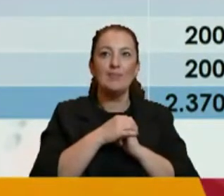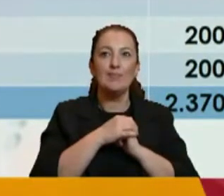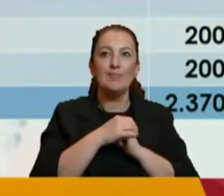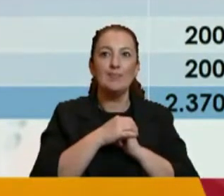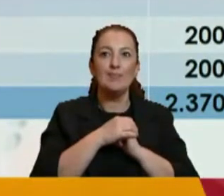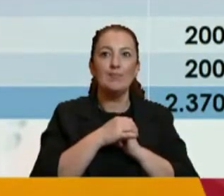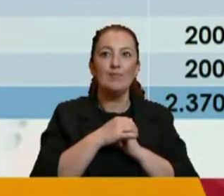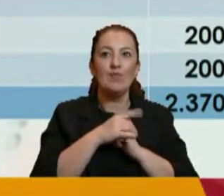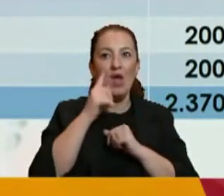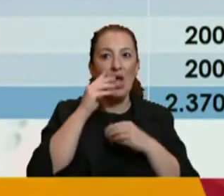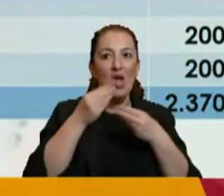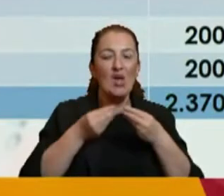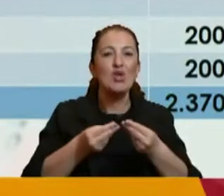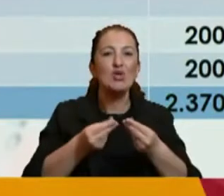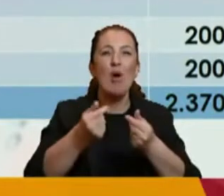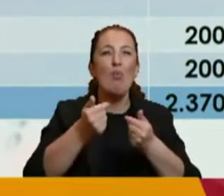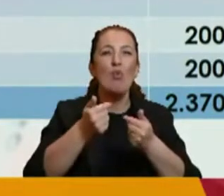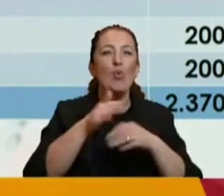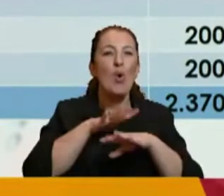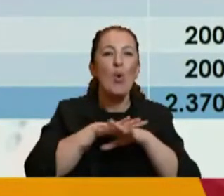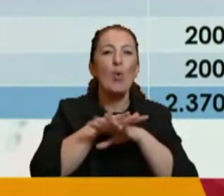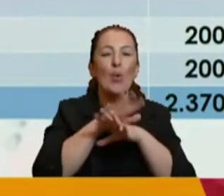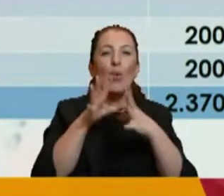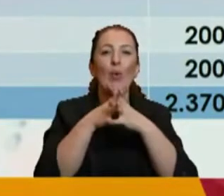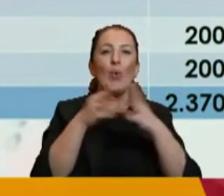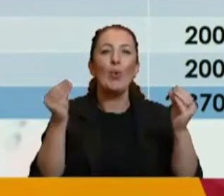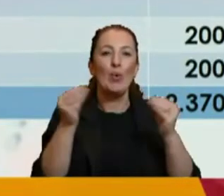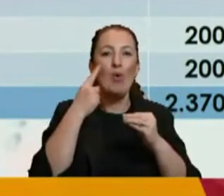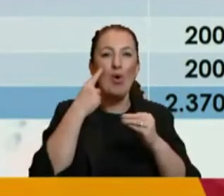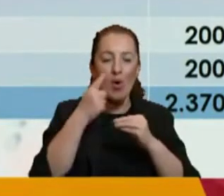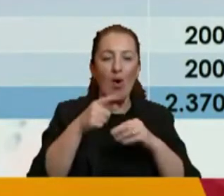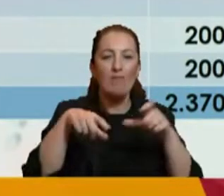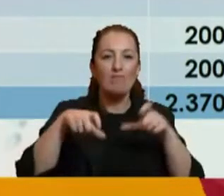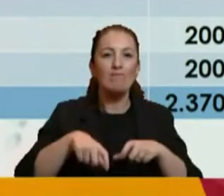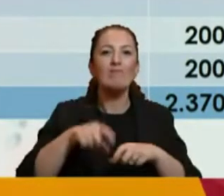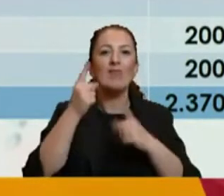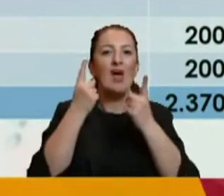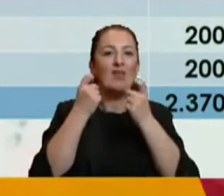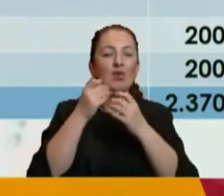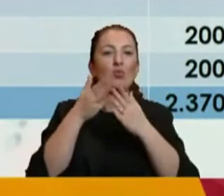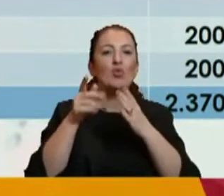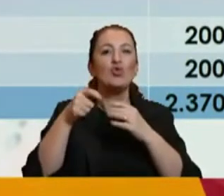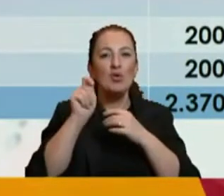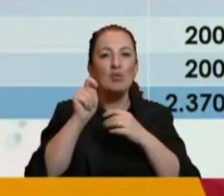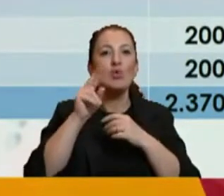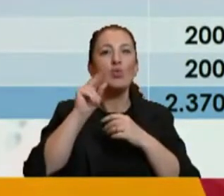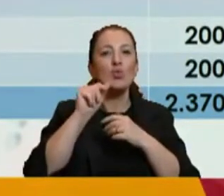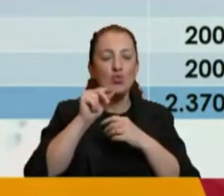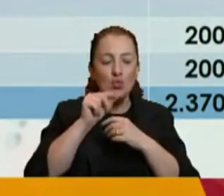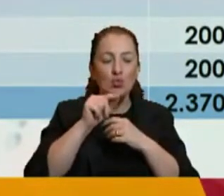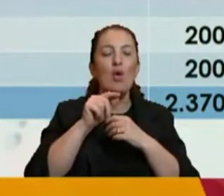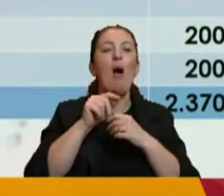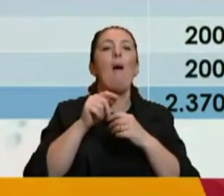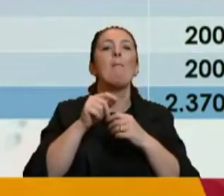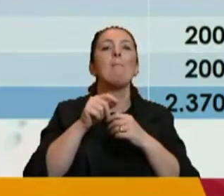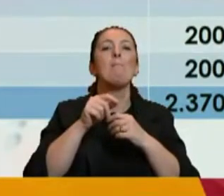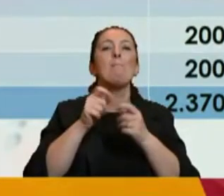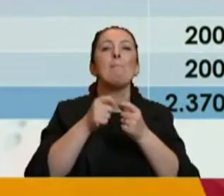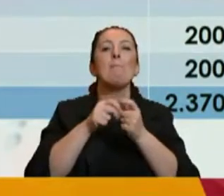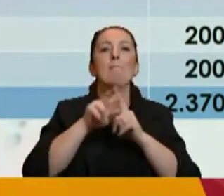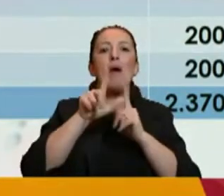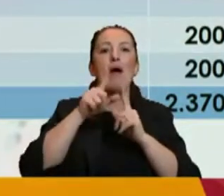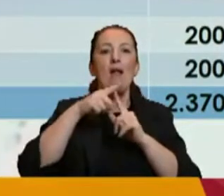çamur kurutma Tesisleri Ambarlı Büyükçekmece Tuzla Paşaköy ve baltalimanı'nda